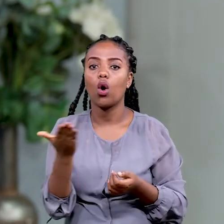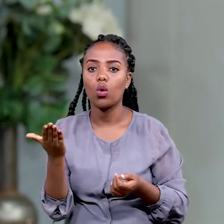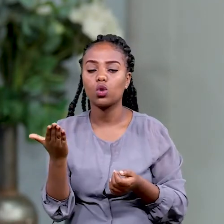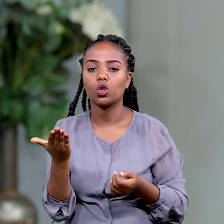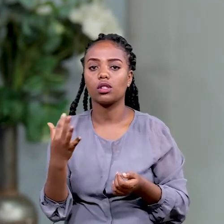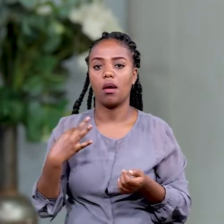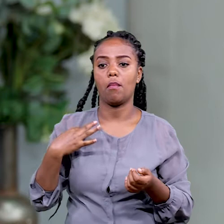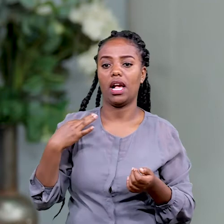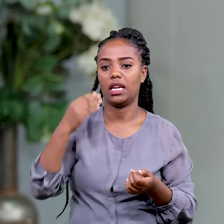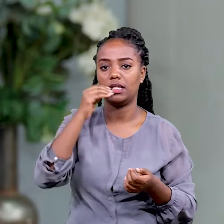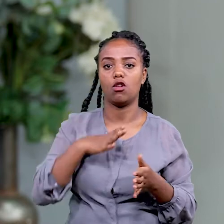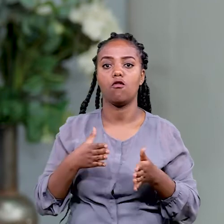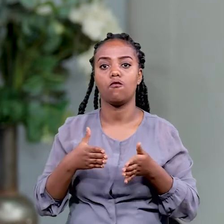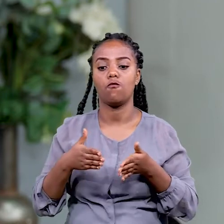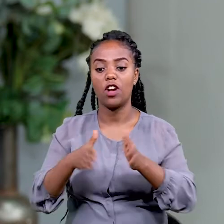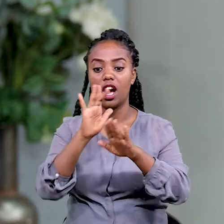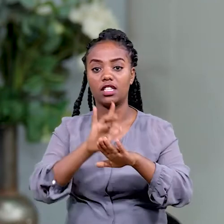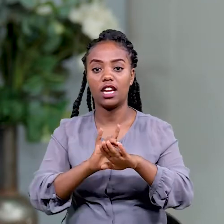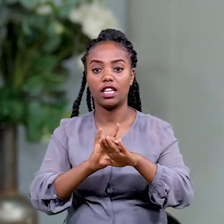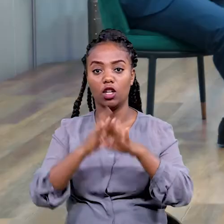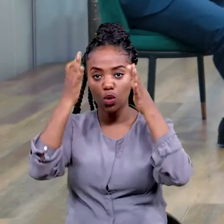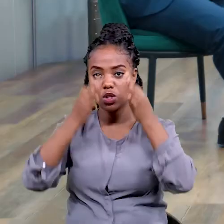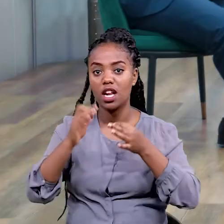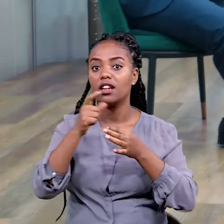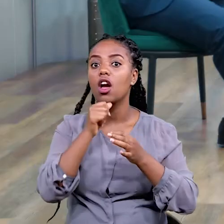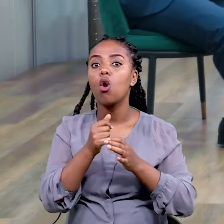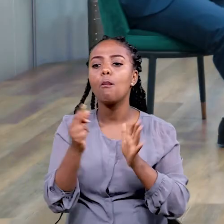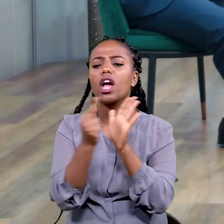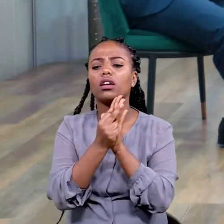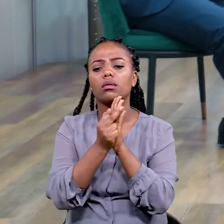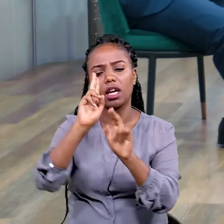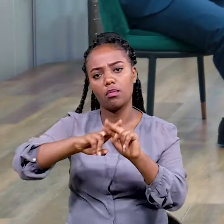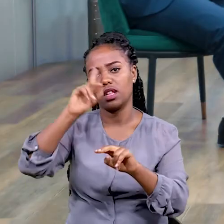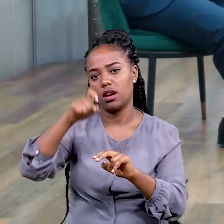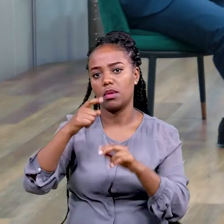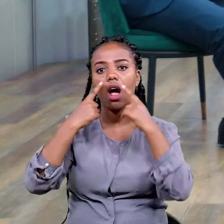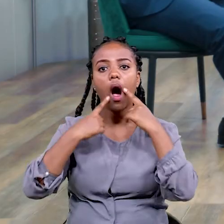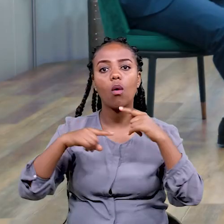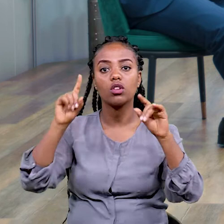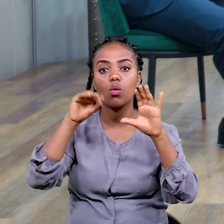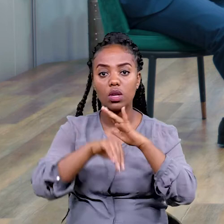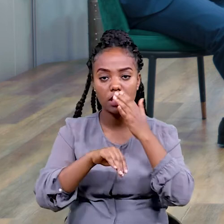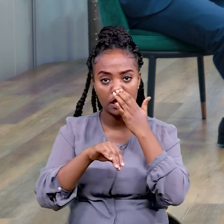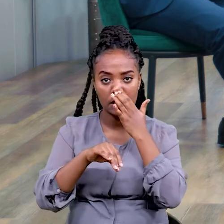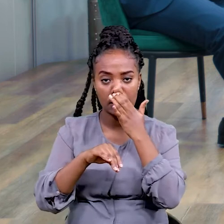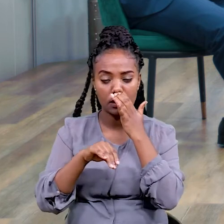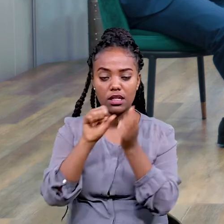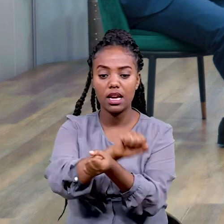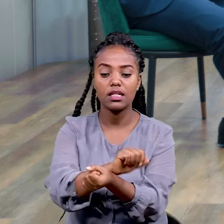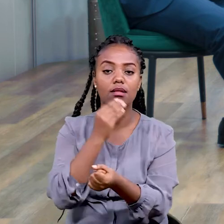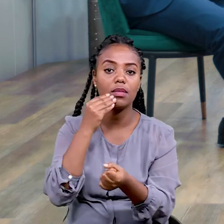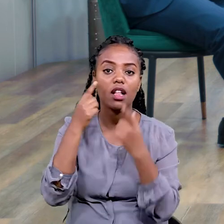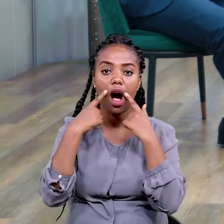ነገሮች በግለሰቦች ፍቃድ ላይ የተወሰነ እንዳይሆን በህግ የተደገፈ መሆን አለበት። ስለዚህ አዋጆች ውስጥ የማረሚያ ቤት አዋጆች